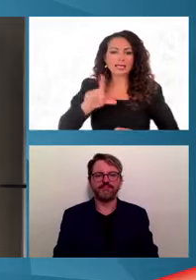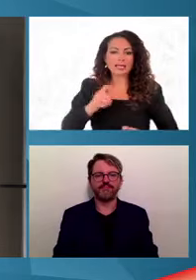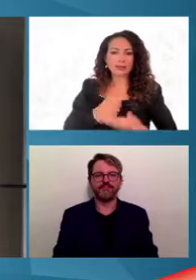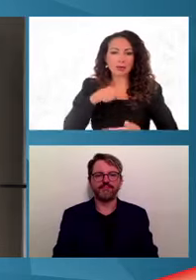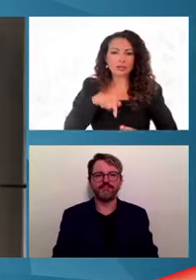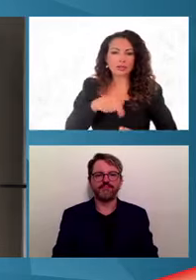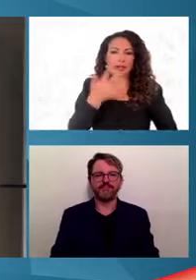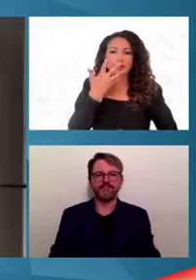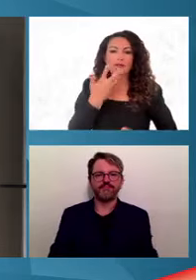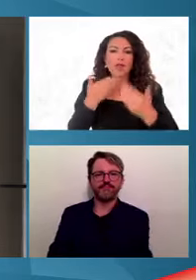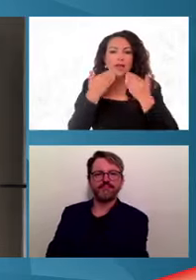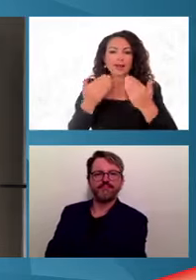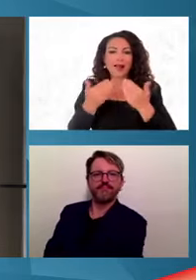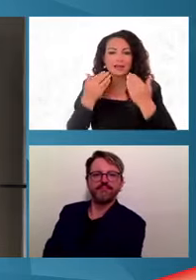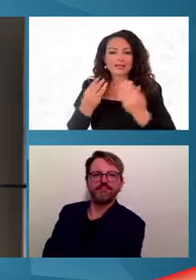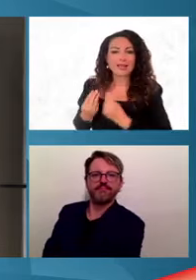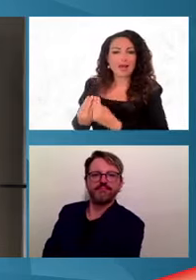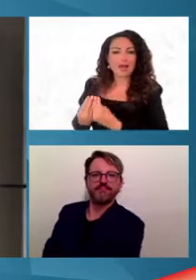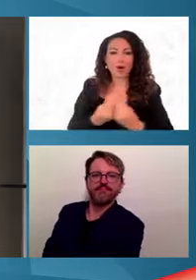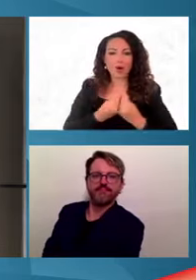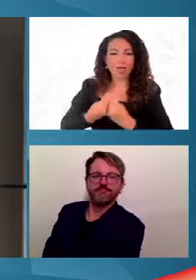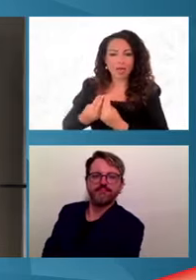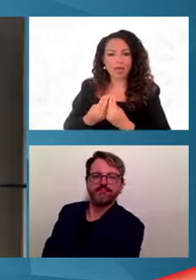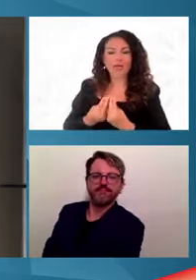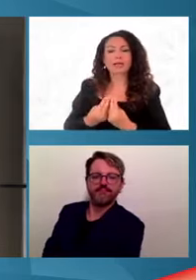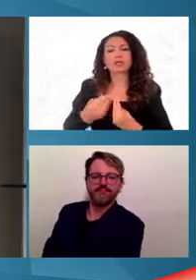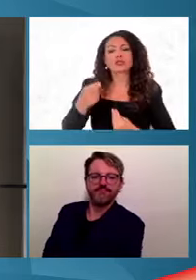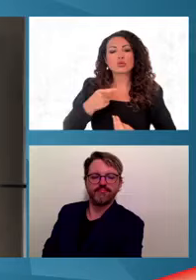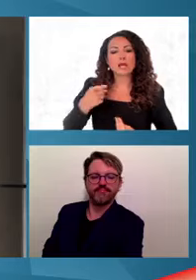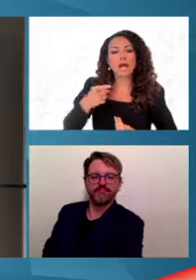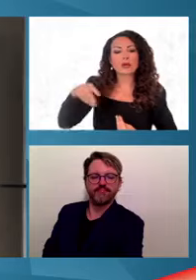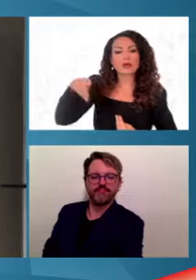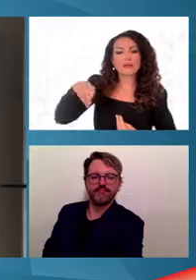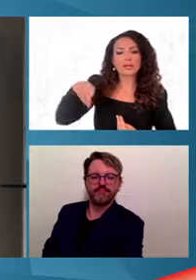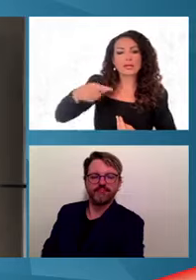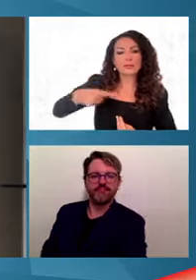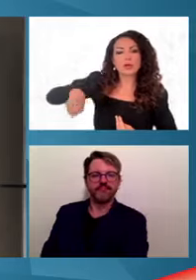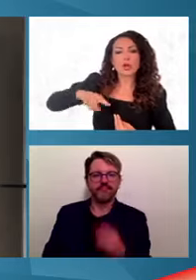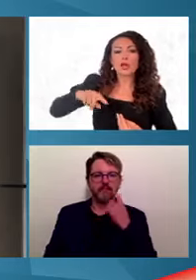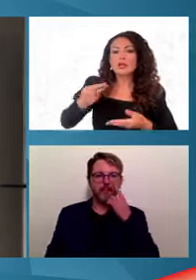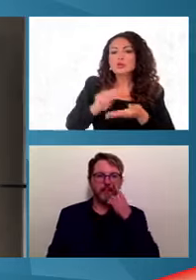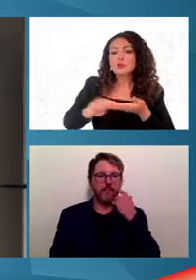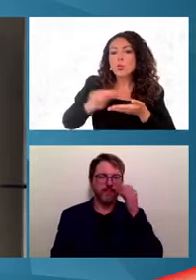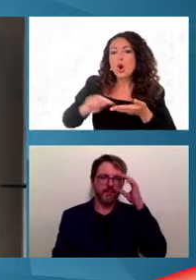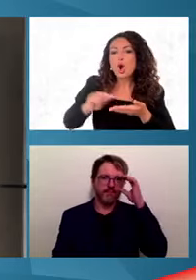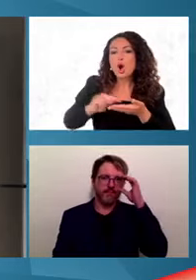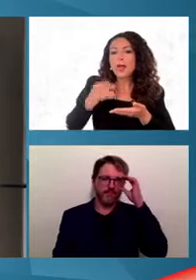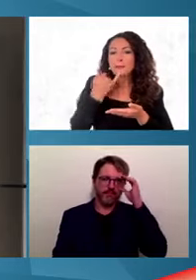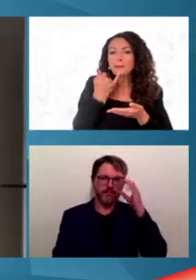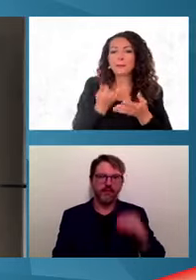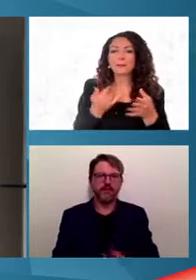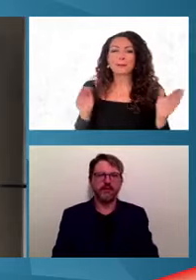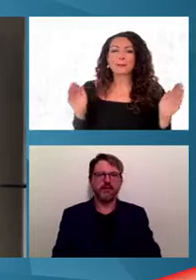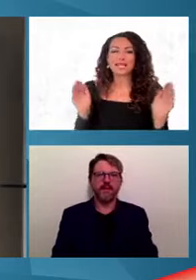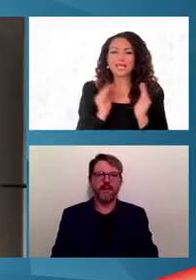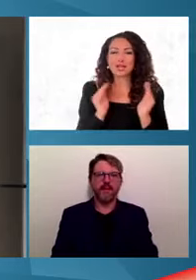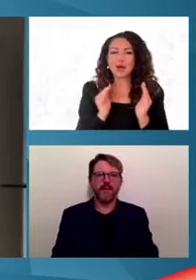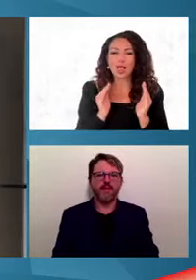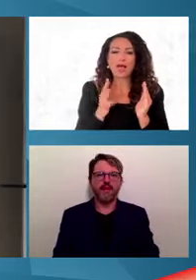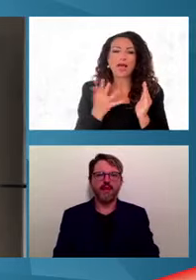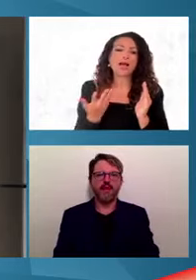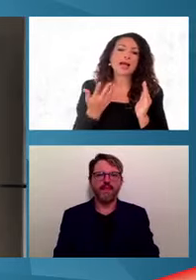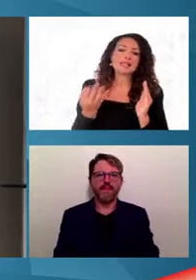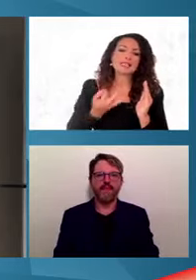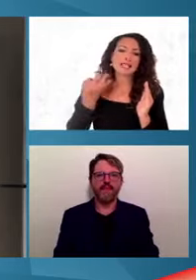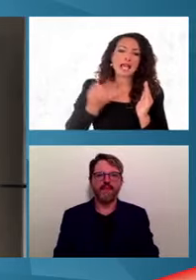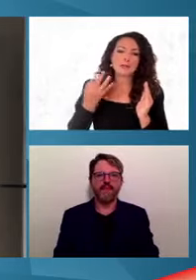colleghi, Giuliano e Filip, per la collaborazione. Siamo la scuola più piccola e naturalmente non abbiamo sempre tutte le capacità, abbiamo sempre